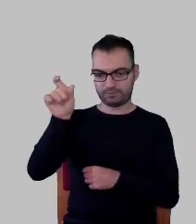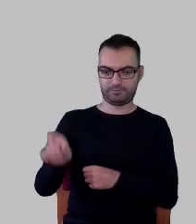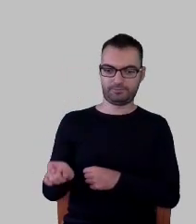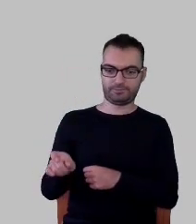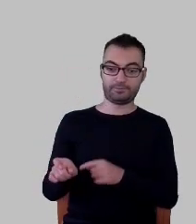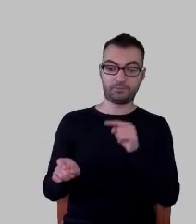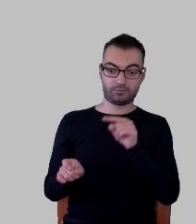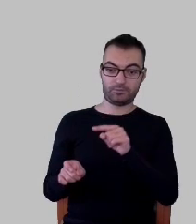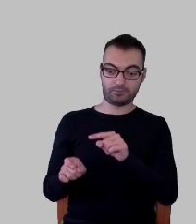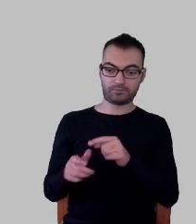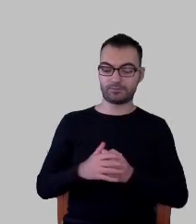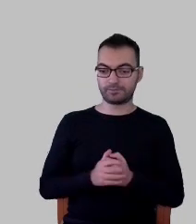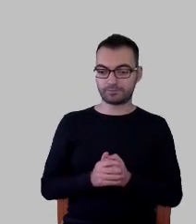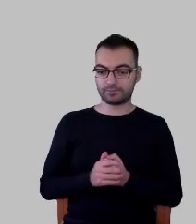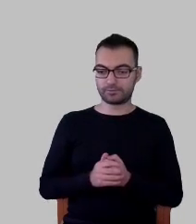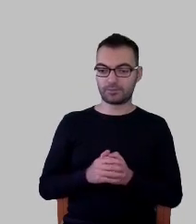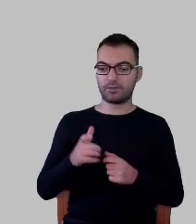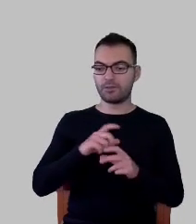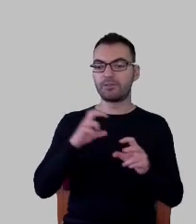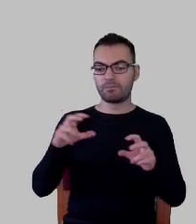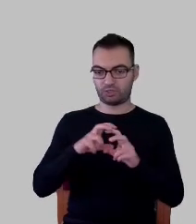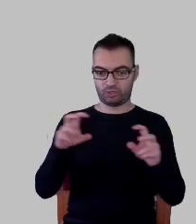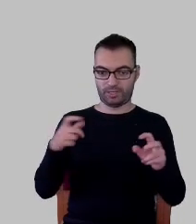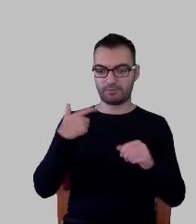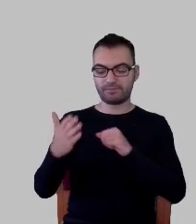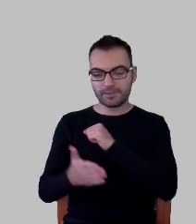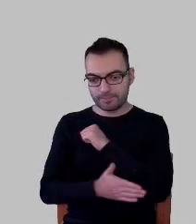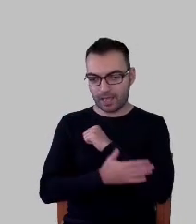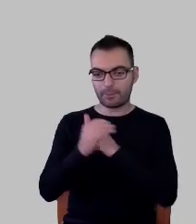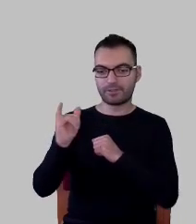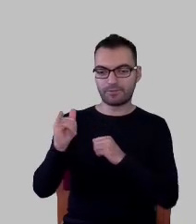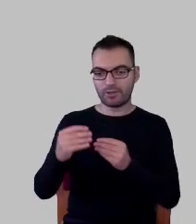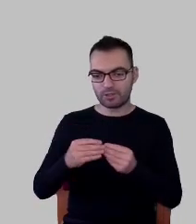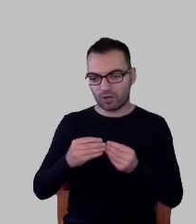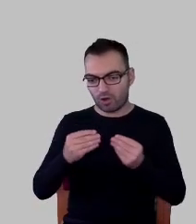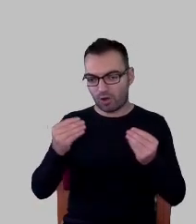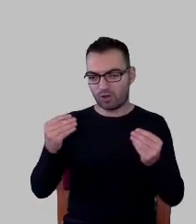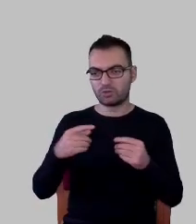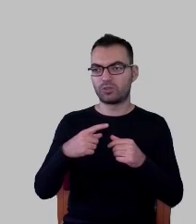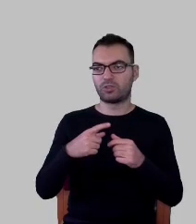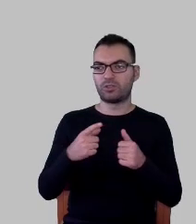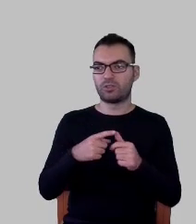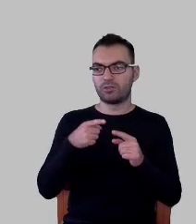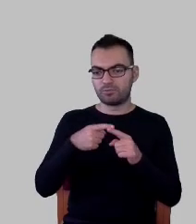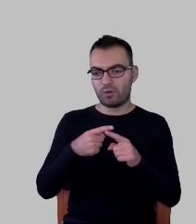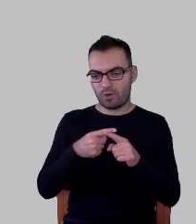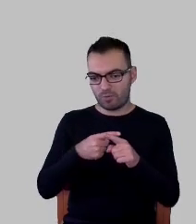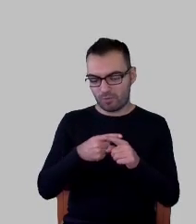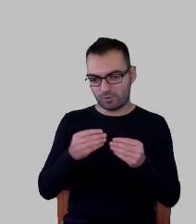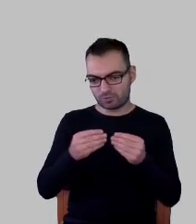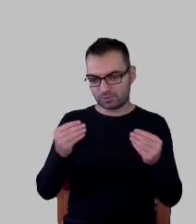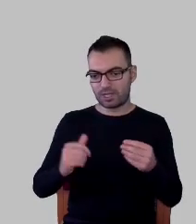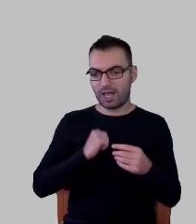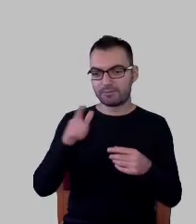czas, kiedy dziecko wspieramy w postępach rozwojowych, wspomagamy jego rozwój po to,